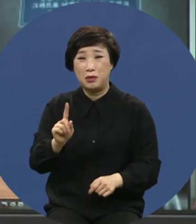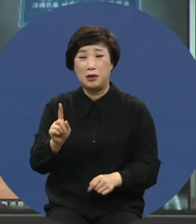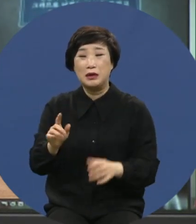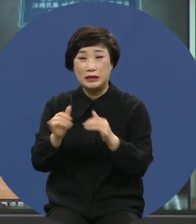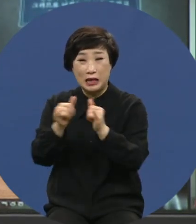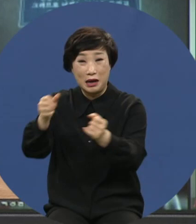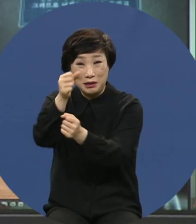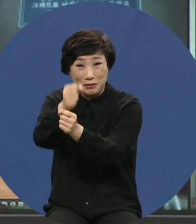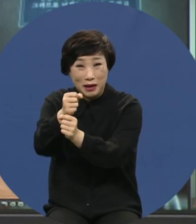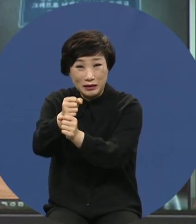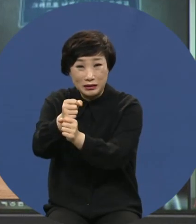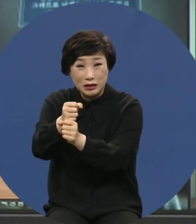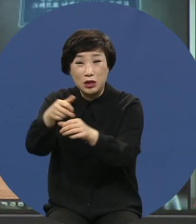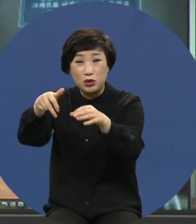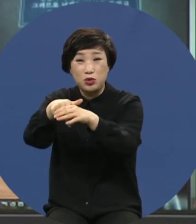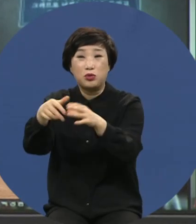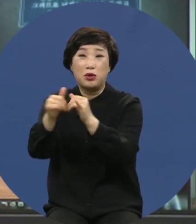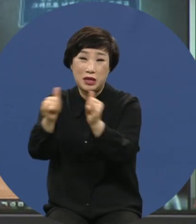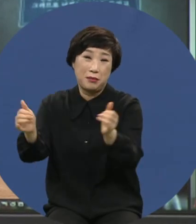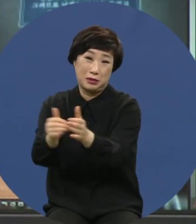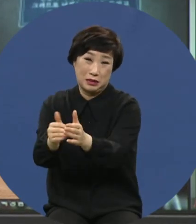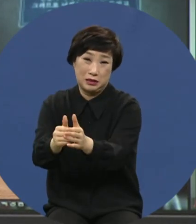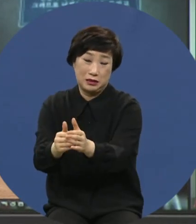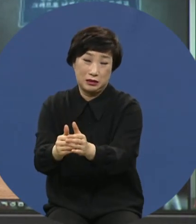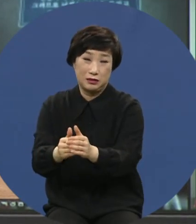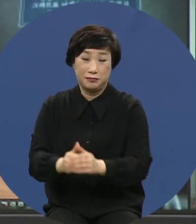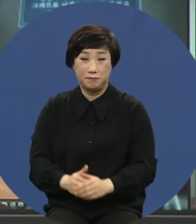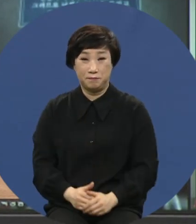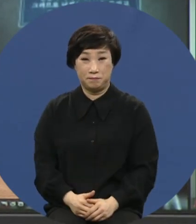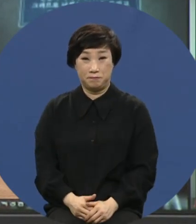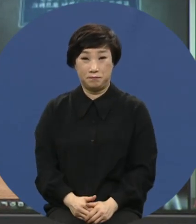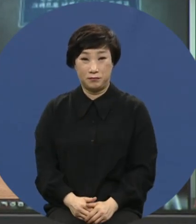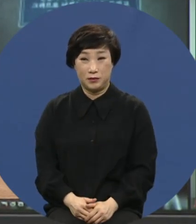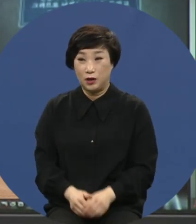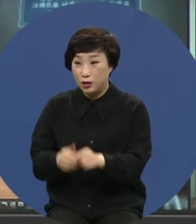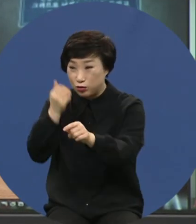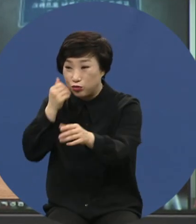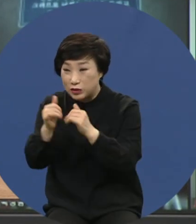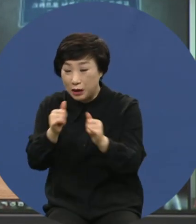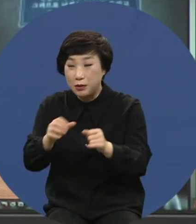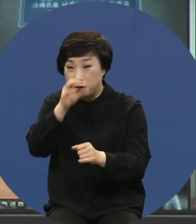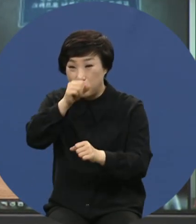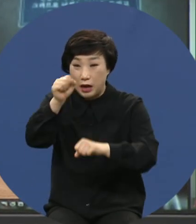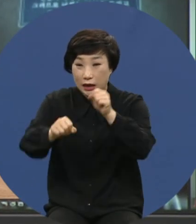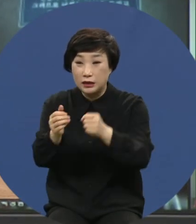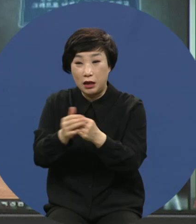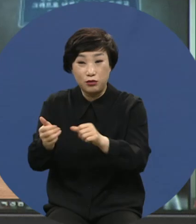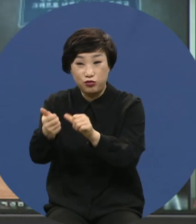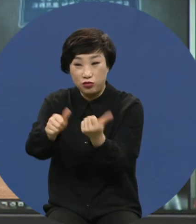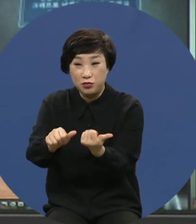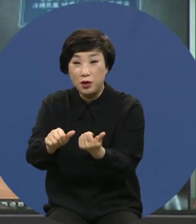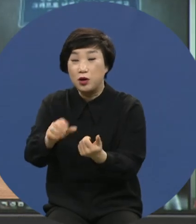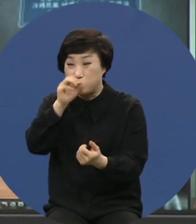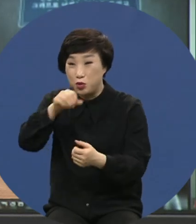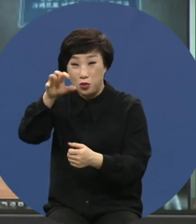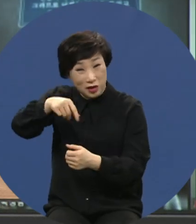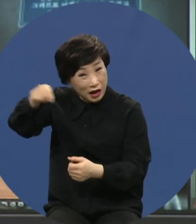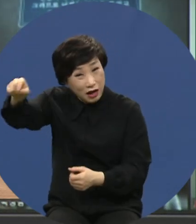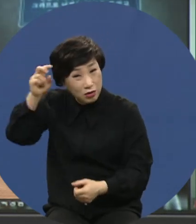사람이 만든 종교일 뿐입니다. 그래서 저 사람은 선을 행했으니 죽으면 좋은 데 갈